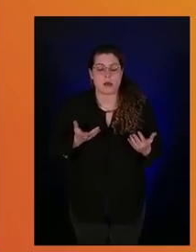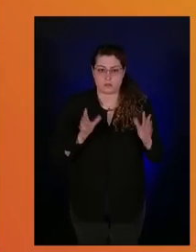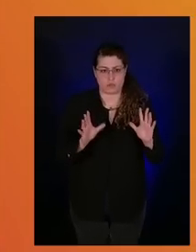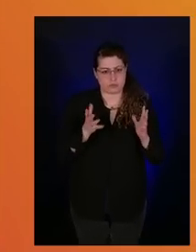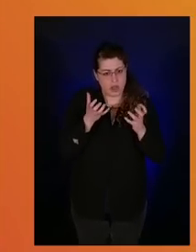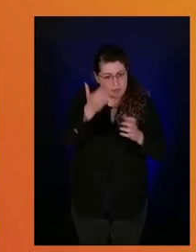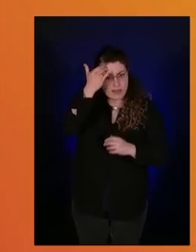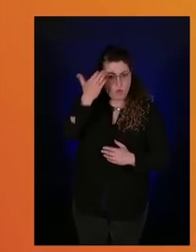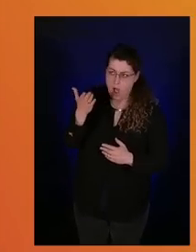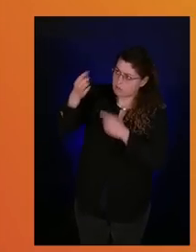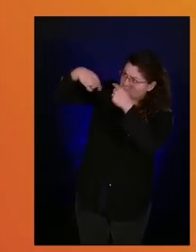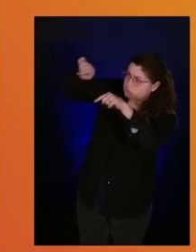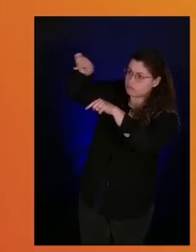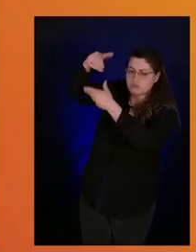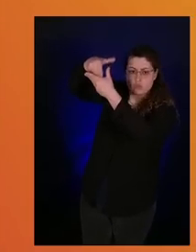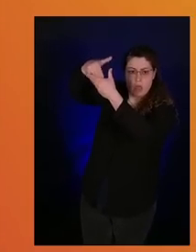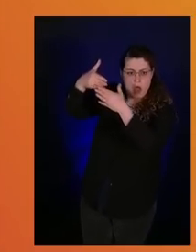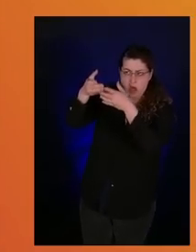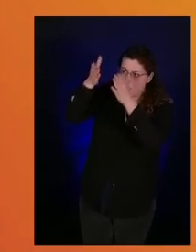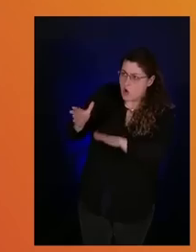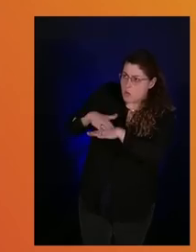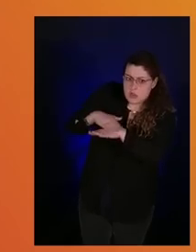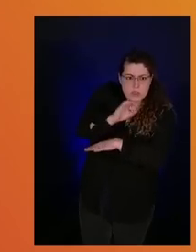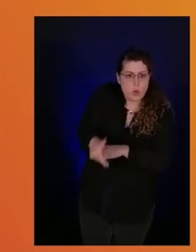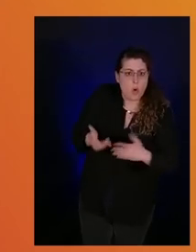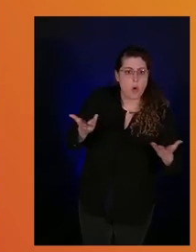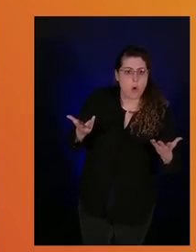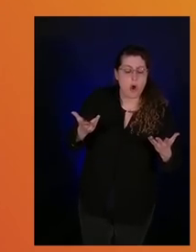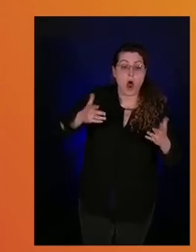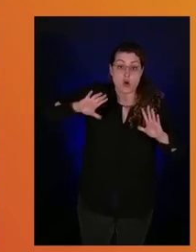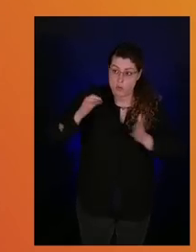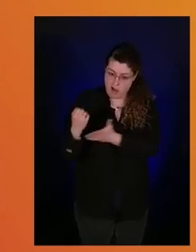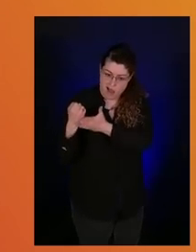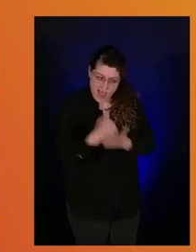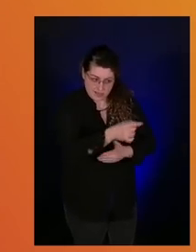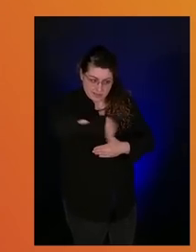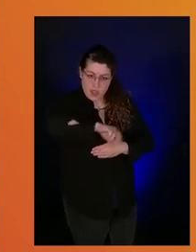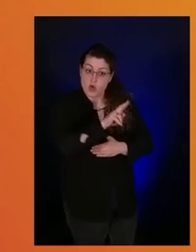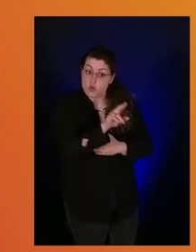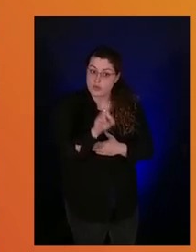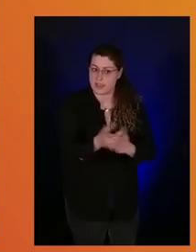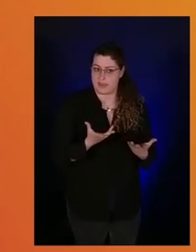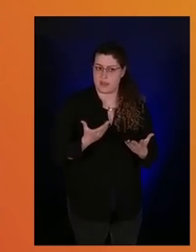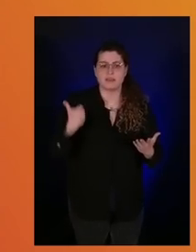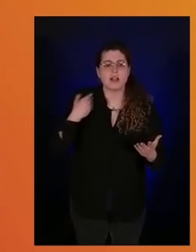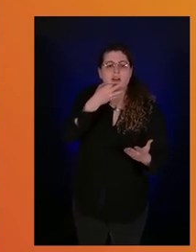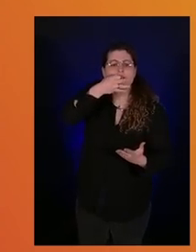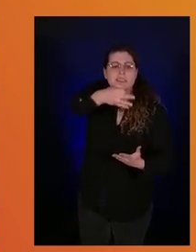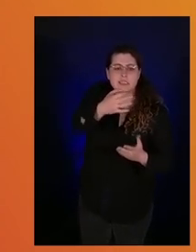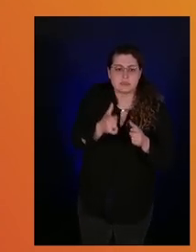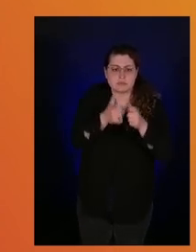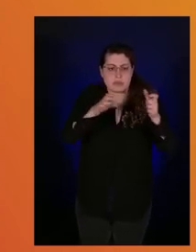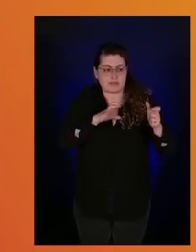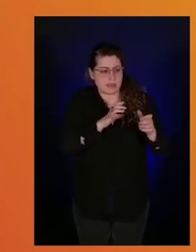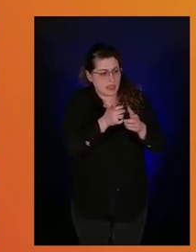une décision politique de l'organisation, c'est comment on peut aider nos UD pour qu'elles... Vous avez parlé tout à l'heure de sanctuariser